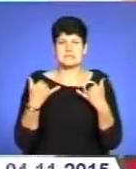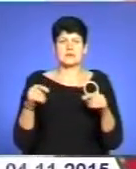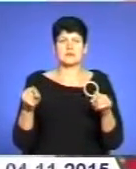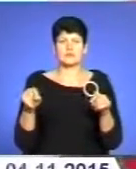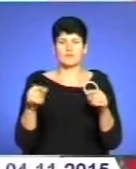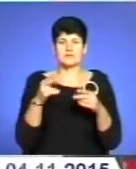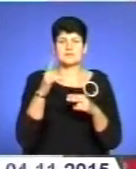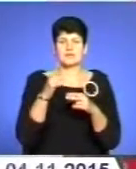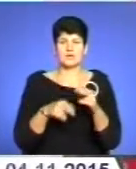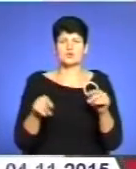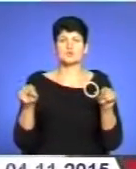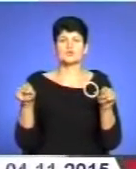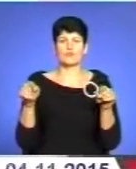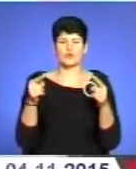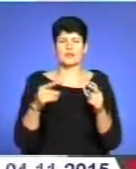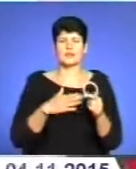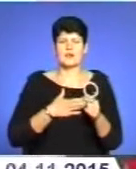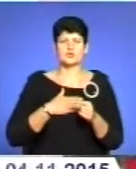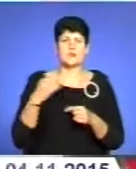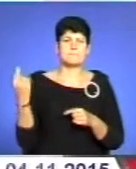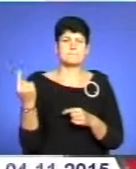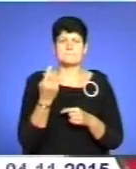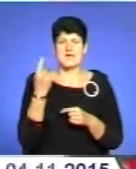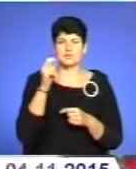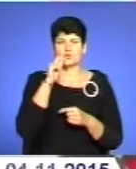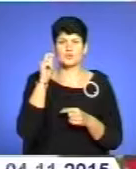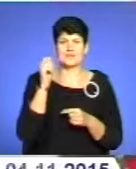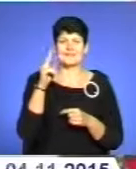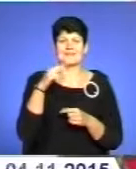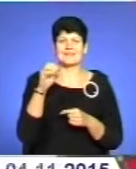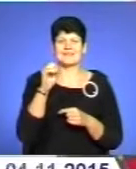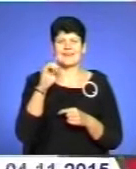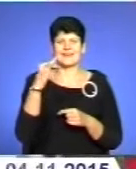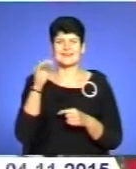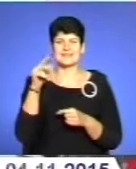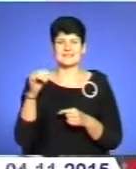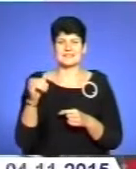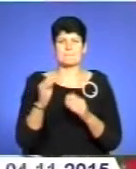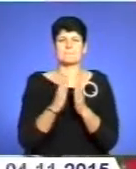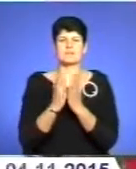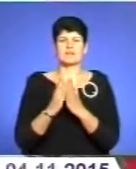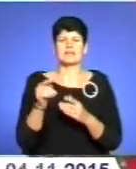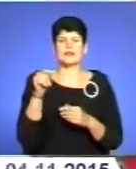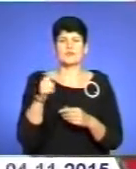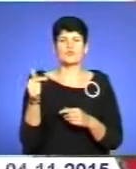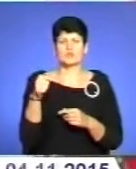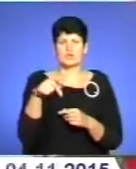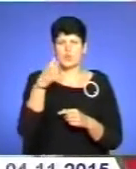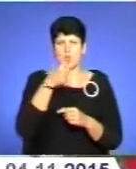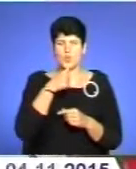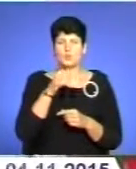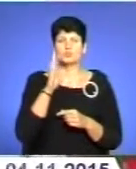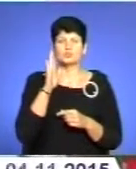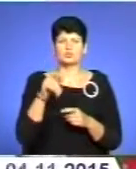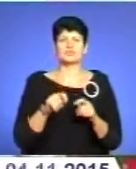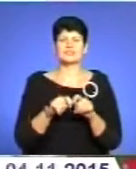завершуємо створення нашої першої української DAISY-бібліотеки, яка в грудні цього року буде відкрита